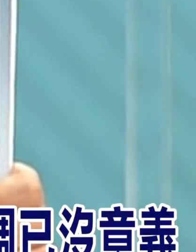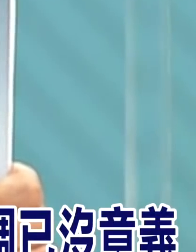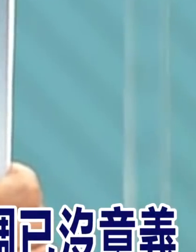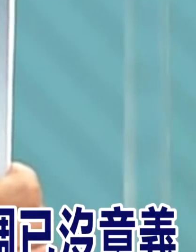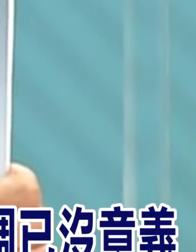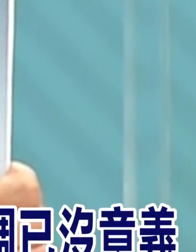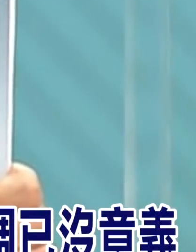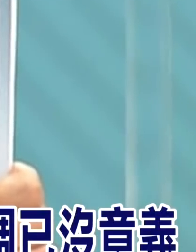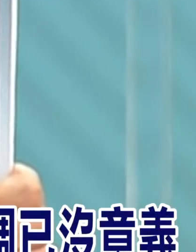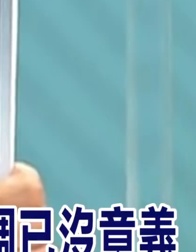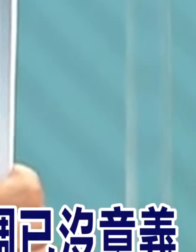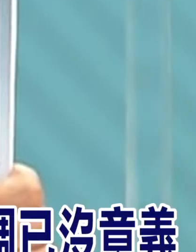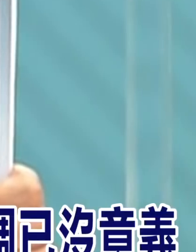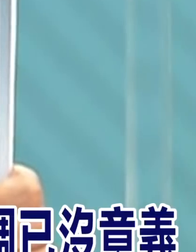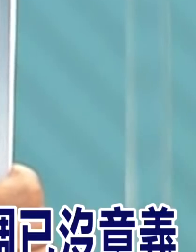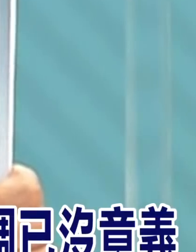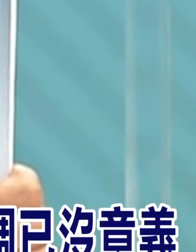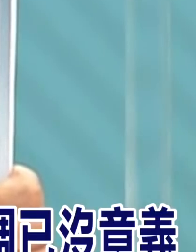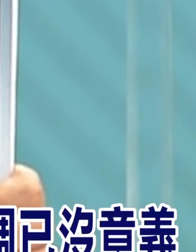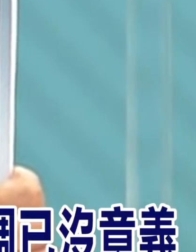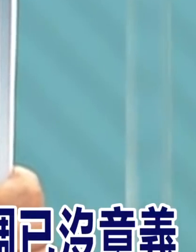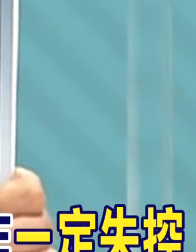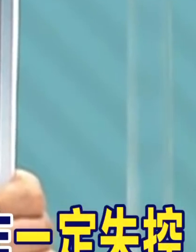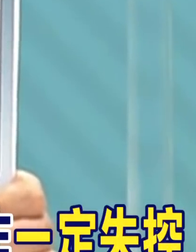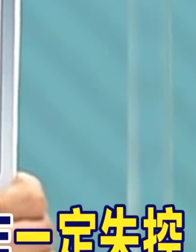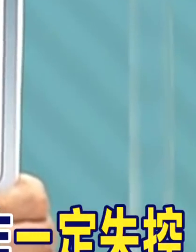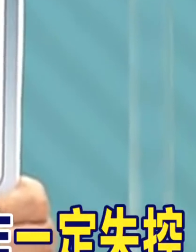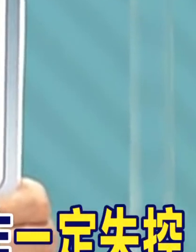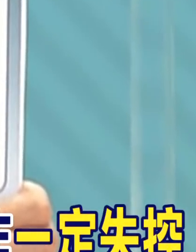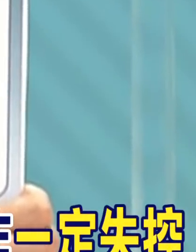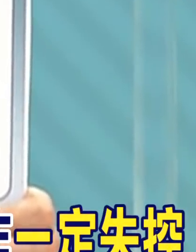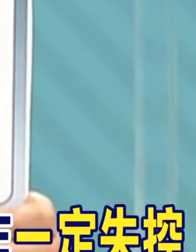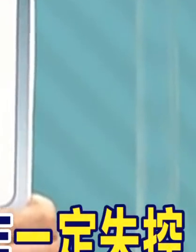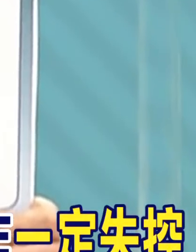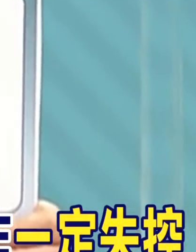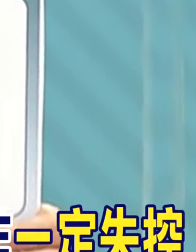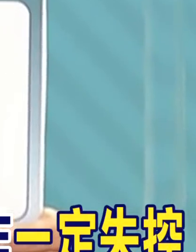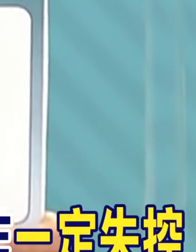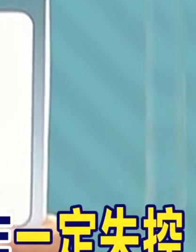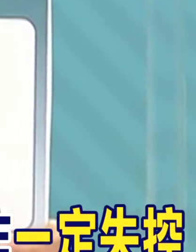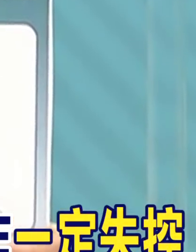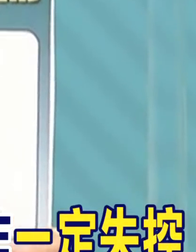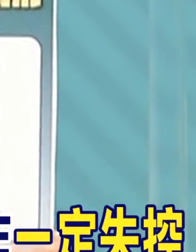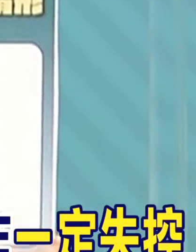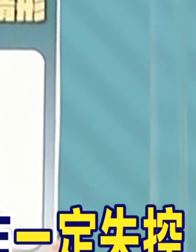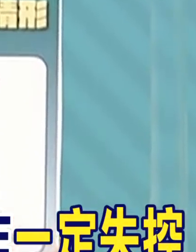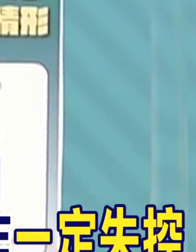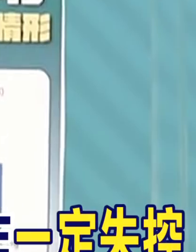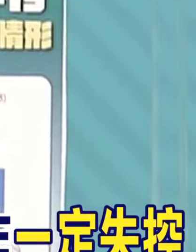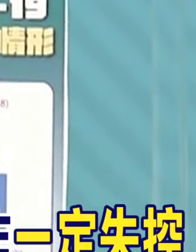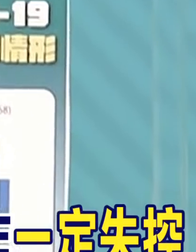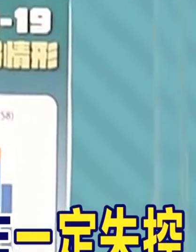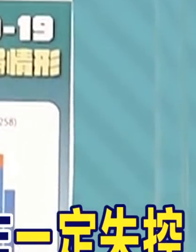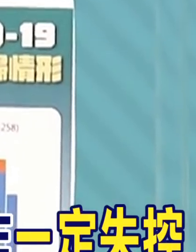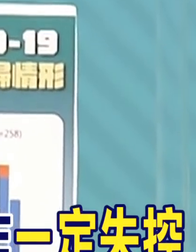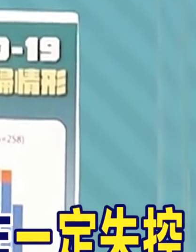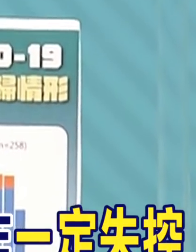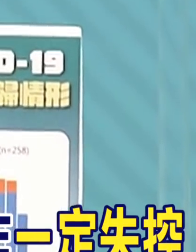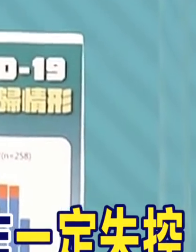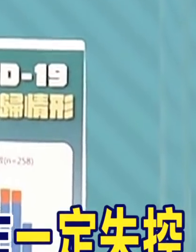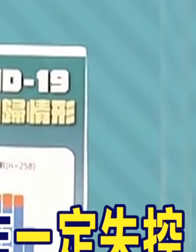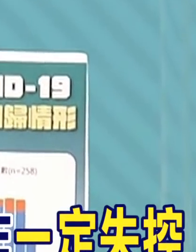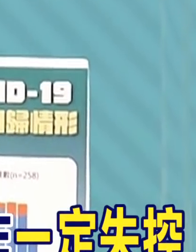种自动自发的封城之下、哦、才能够维持这样。那也要明白的讲、哦、如果大家不合作的话、哦、这